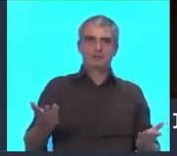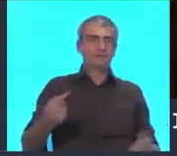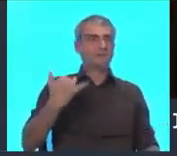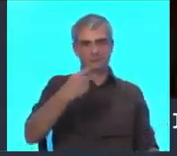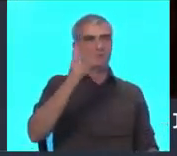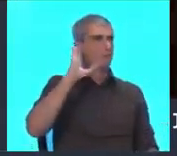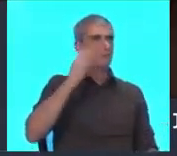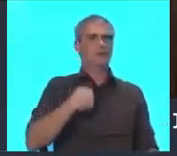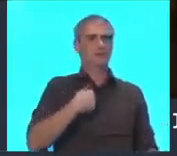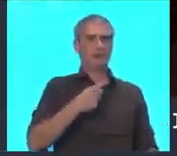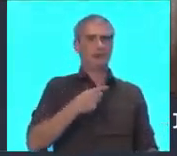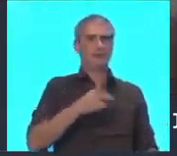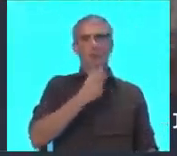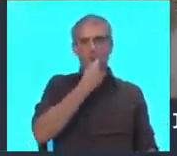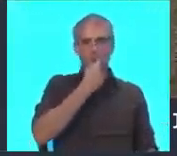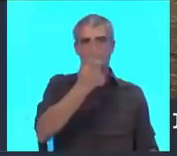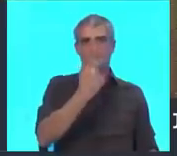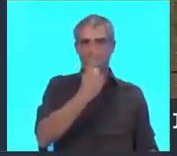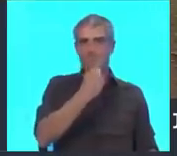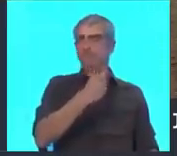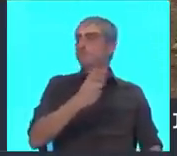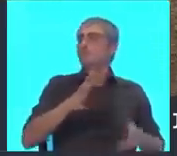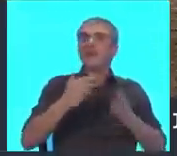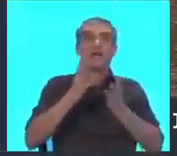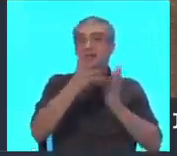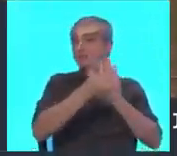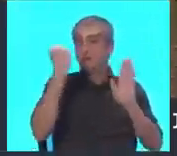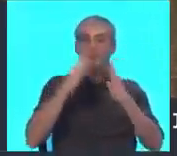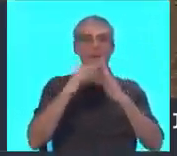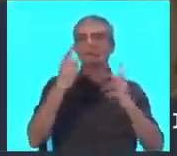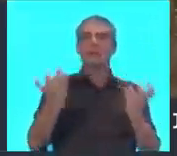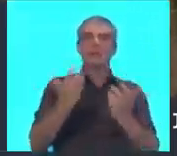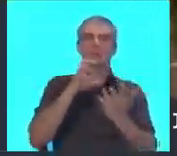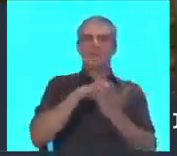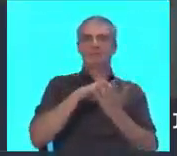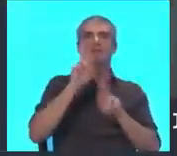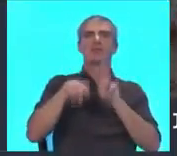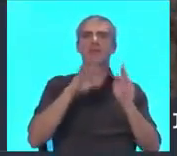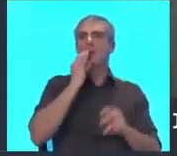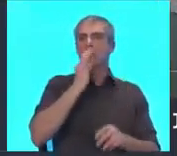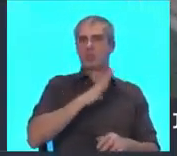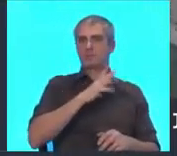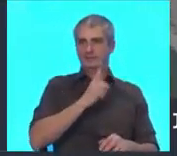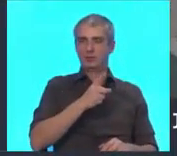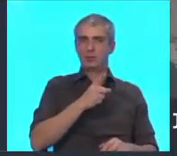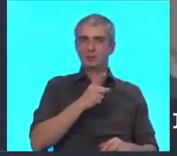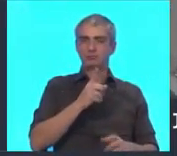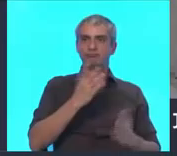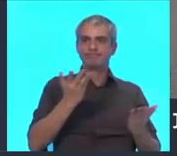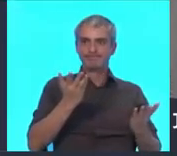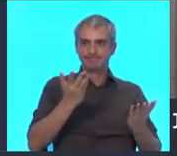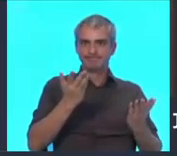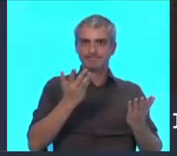לי. הרחקה מהבית היא אחד הכלים המרכזיים בטיפול בנוער בסיכון, מה שמוביל פעמים